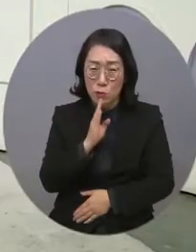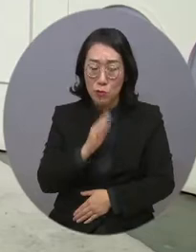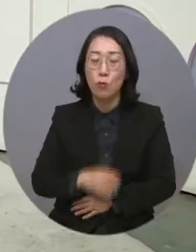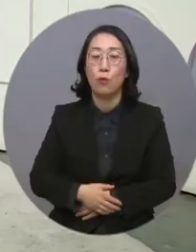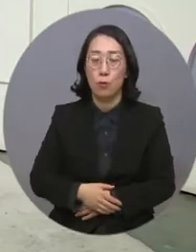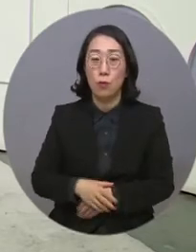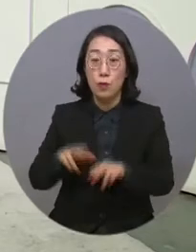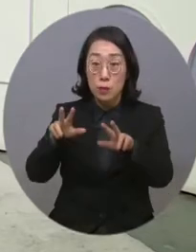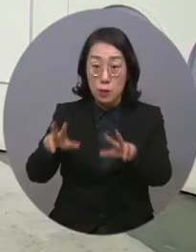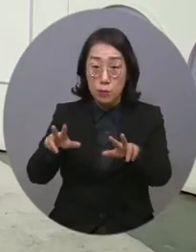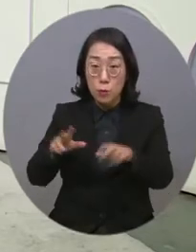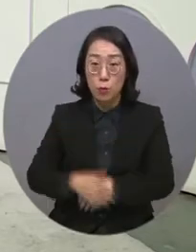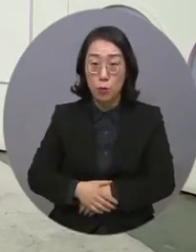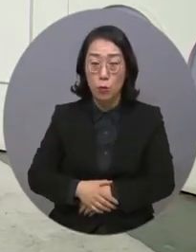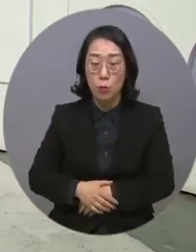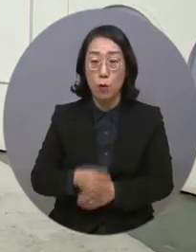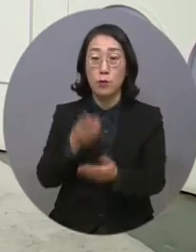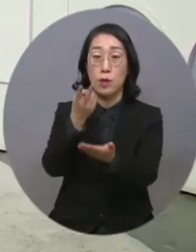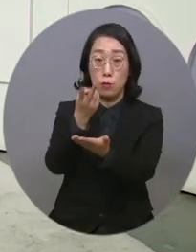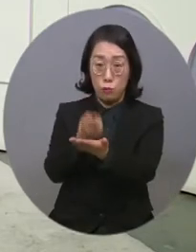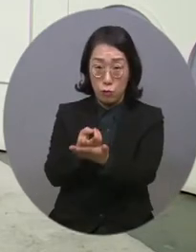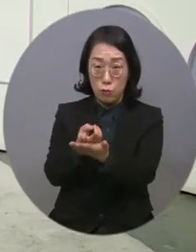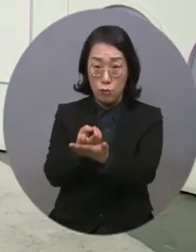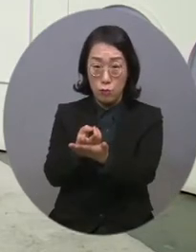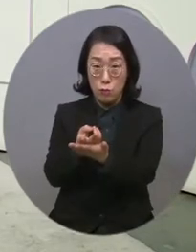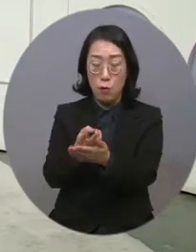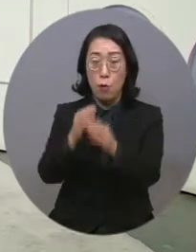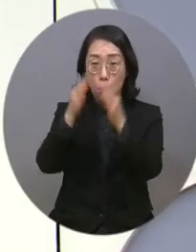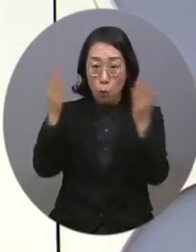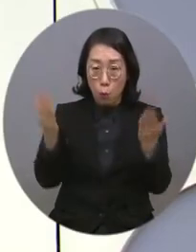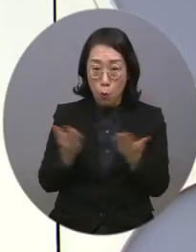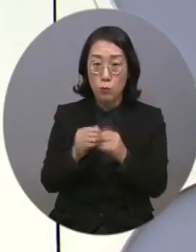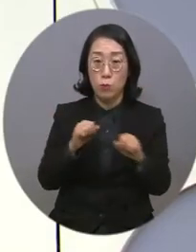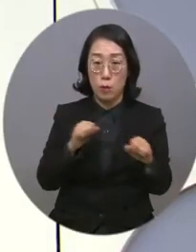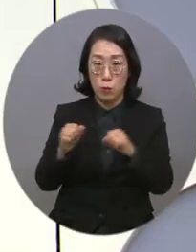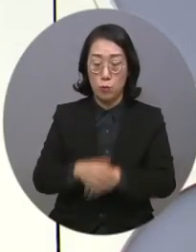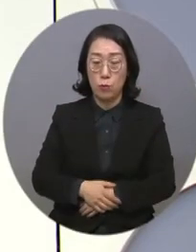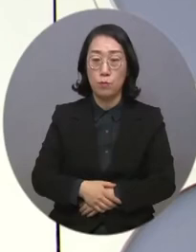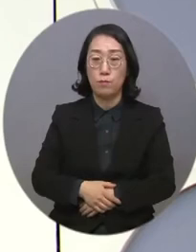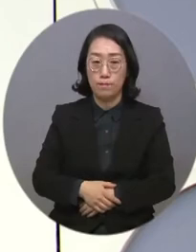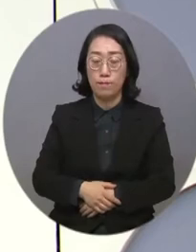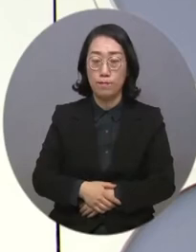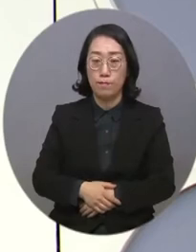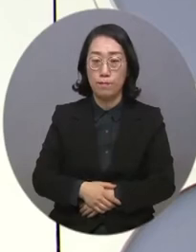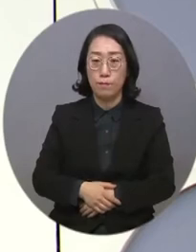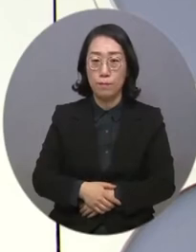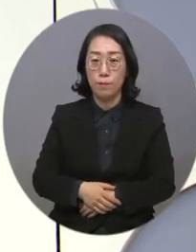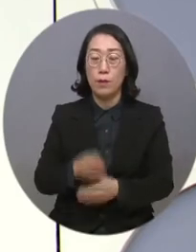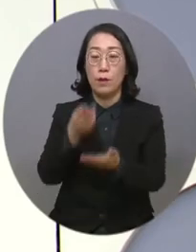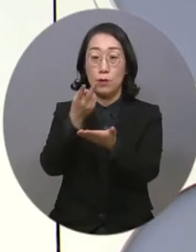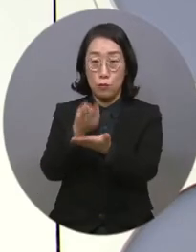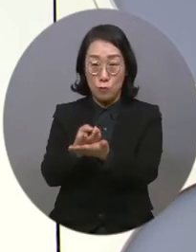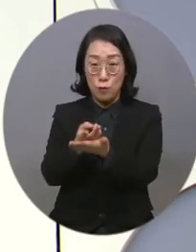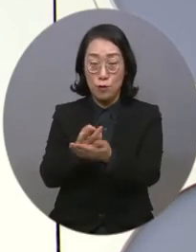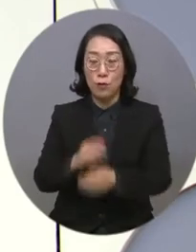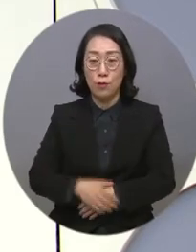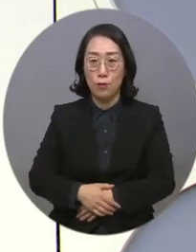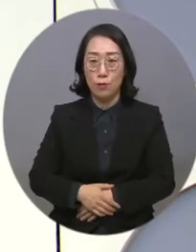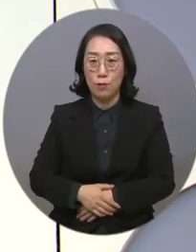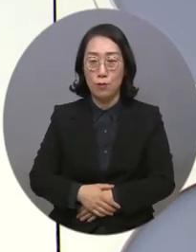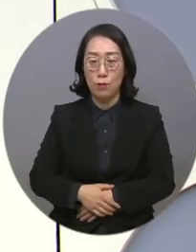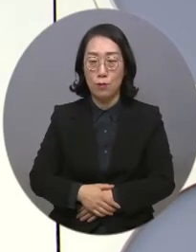그럼 지금도 병상에 누워서 모든 일을 처리하겠군요. 예, 저 누워서 저는 이제 누워서 뭐 꼼짝 못하니까